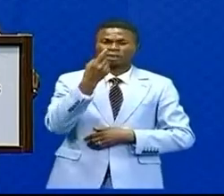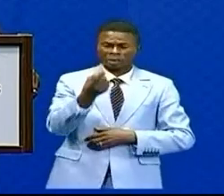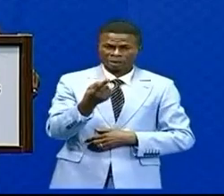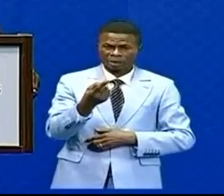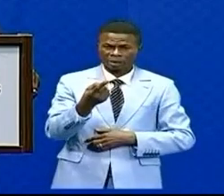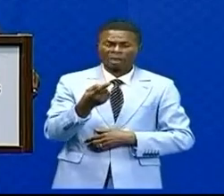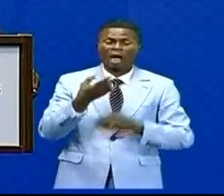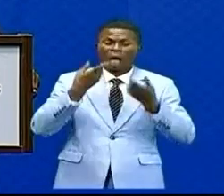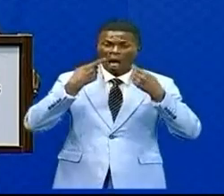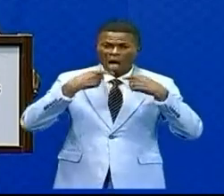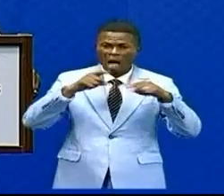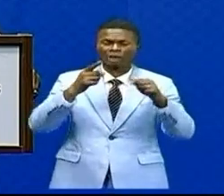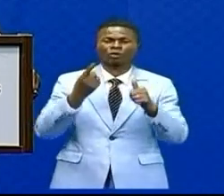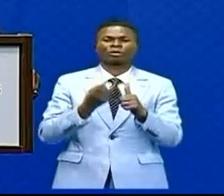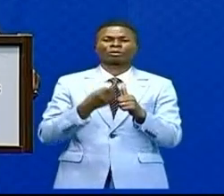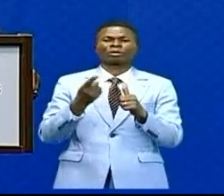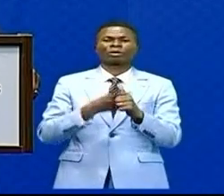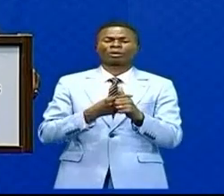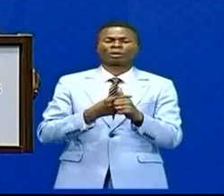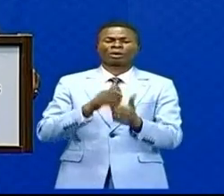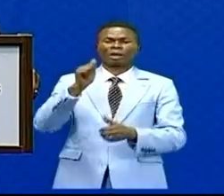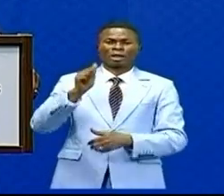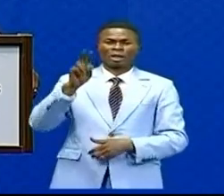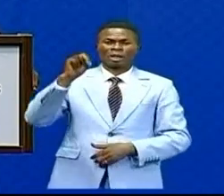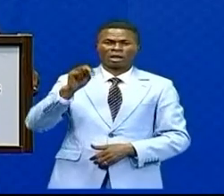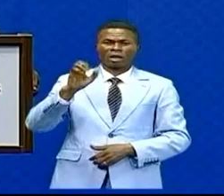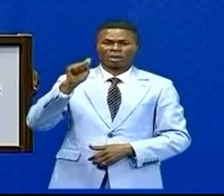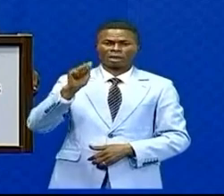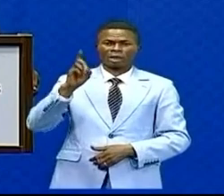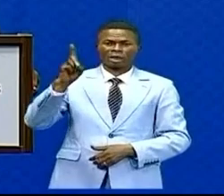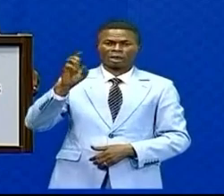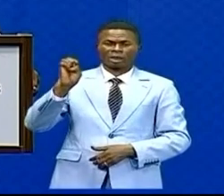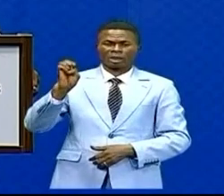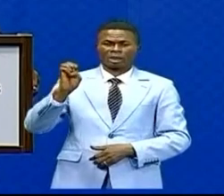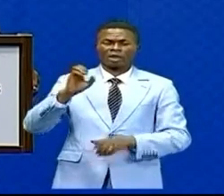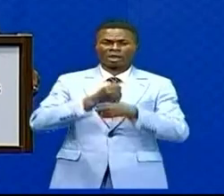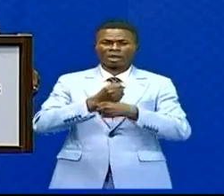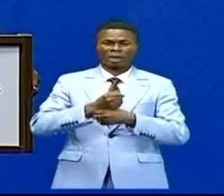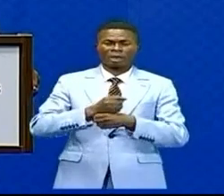en rappelant que l'ANADEC, créée par le décret numéro